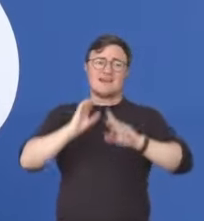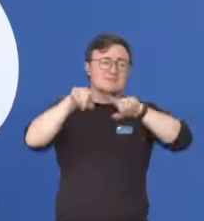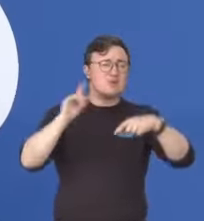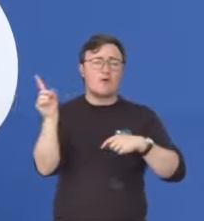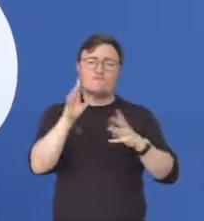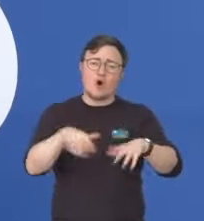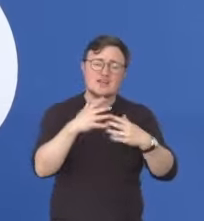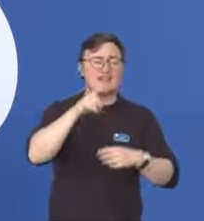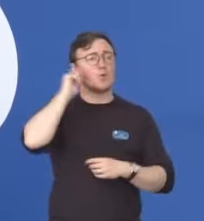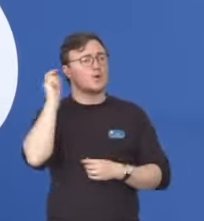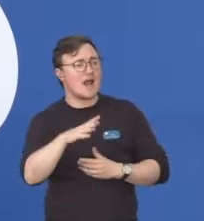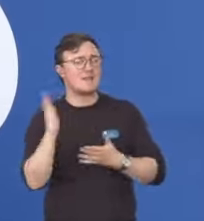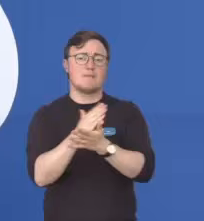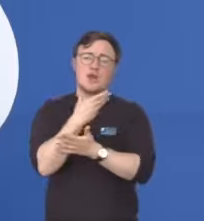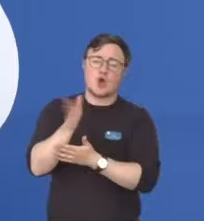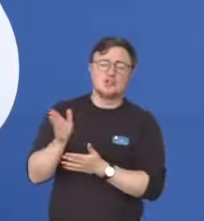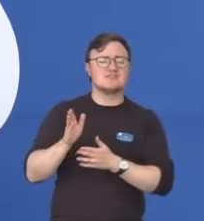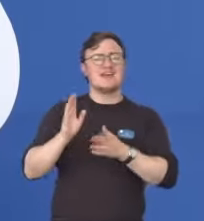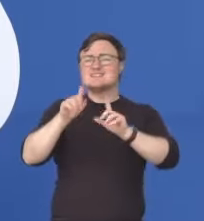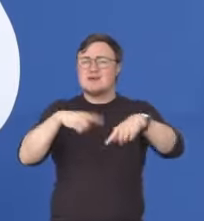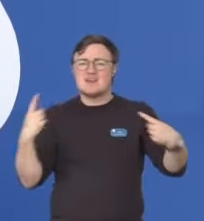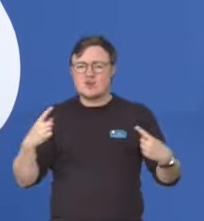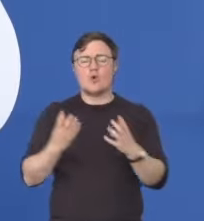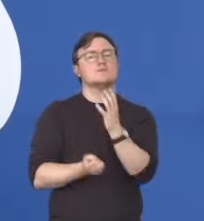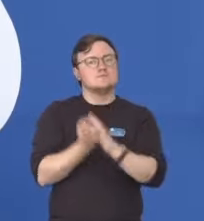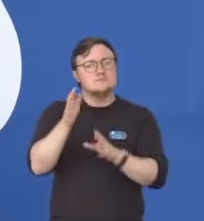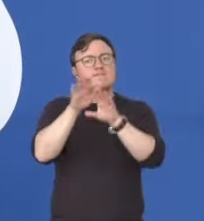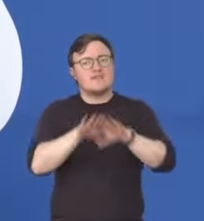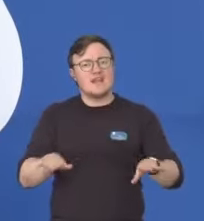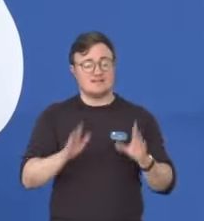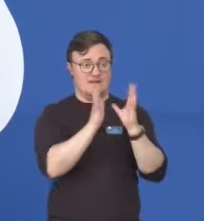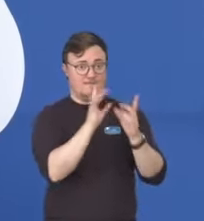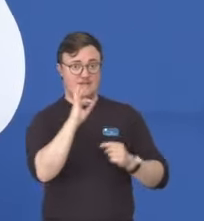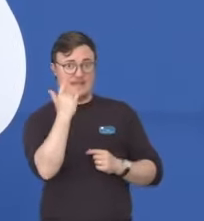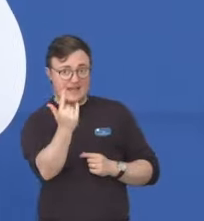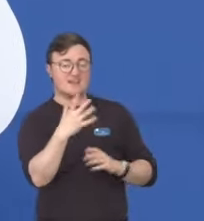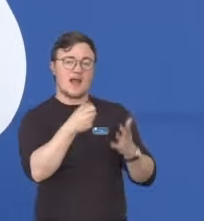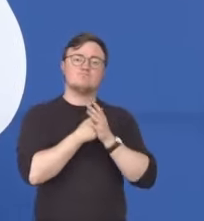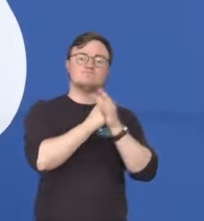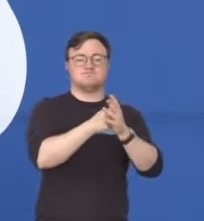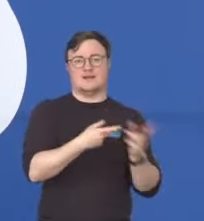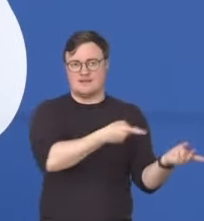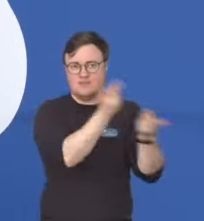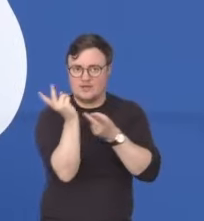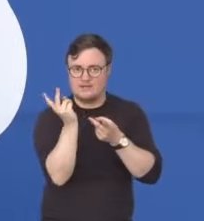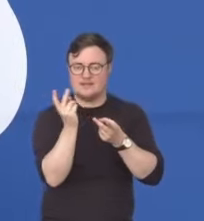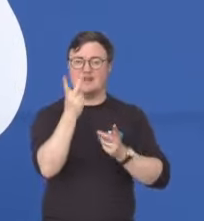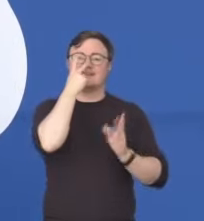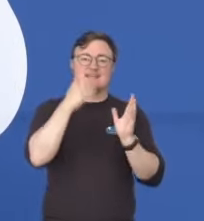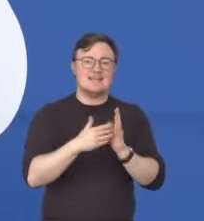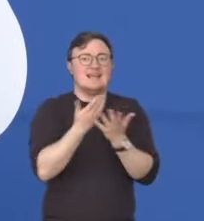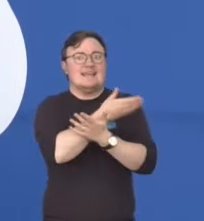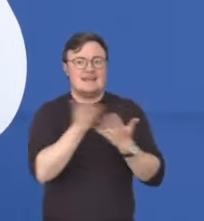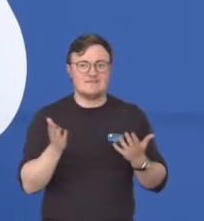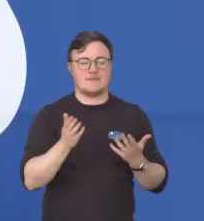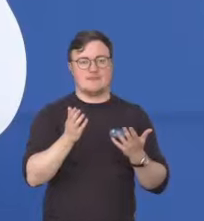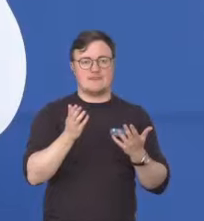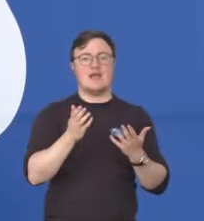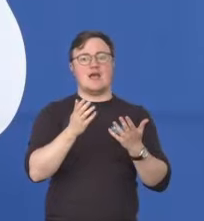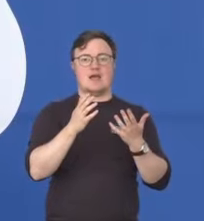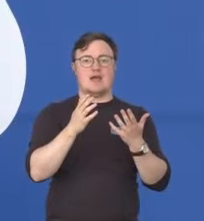eller om det är Ukraina, att vi behöver se till att skapa fred. Friheten för att stå upp för demokratin. Se till att inte nedmontera